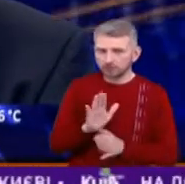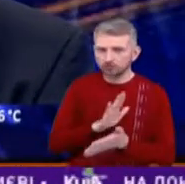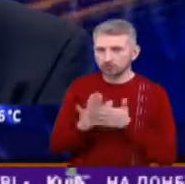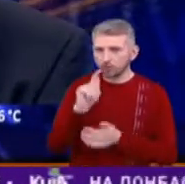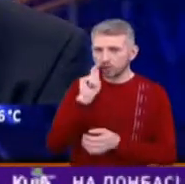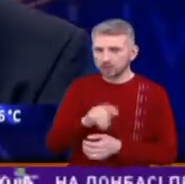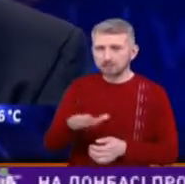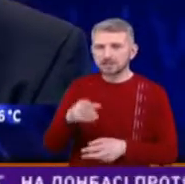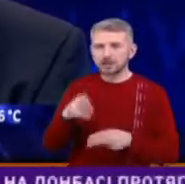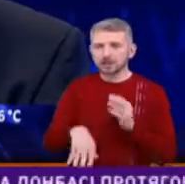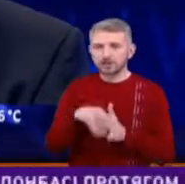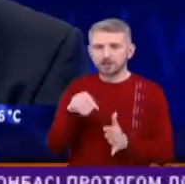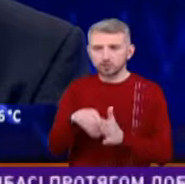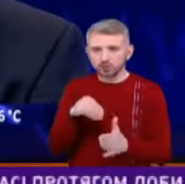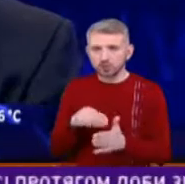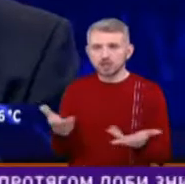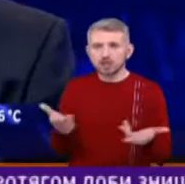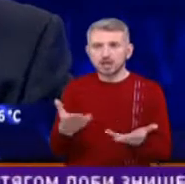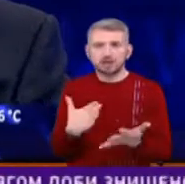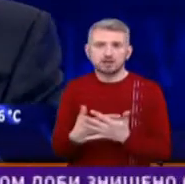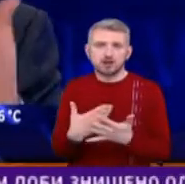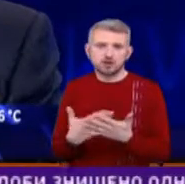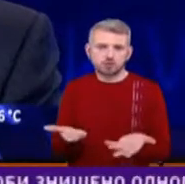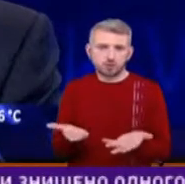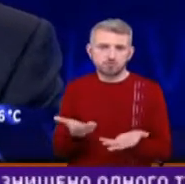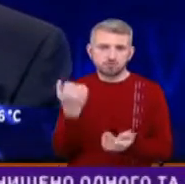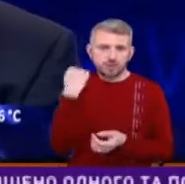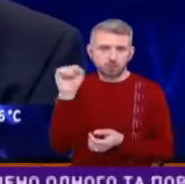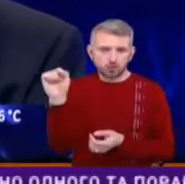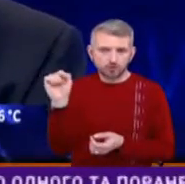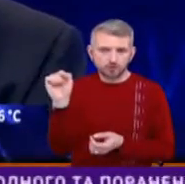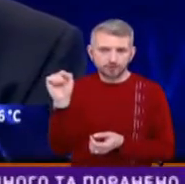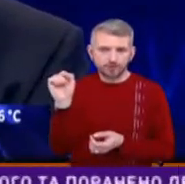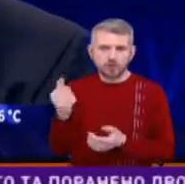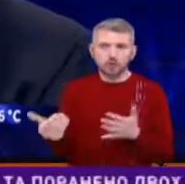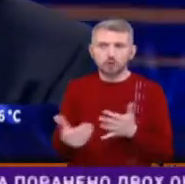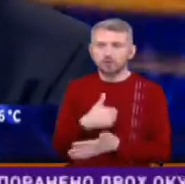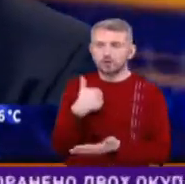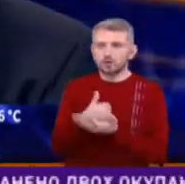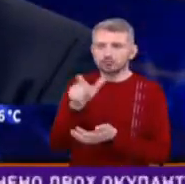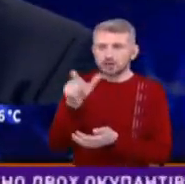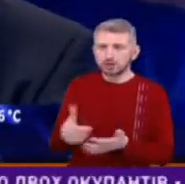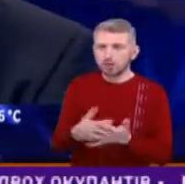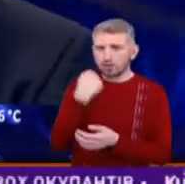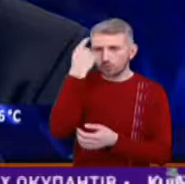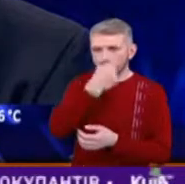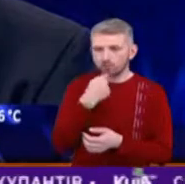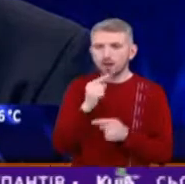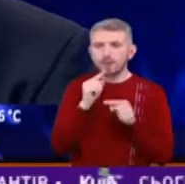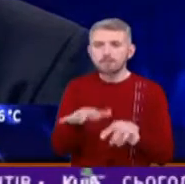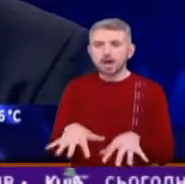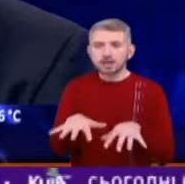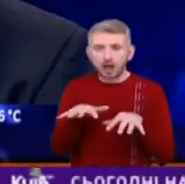після закінчення виборів, які, ну, начебто, там переможе новий очільник, нове обличчя,